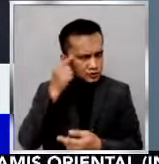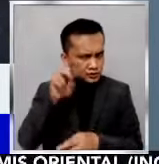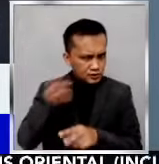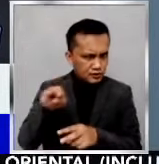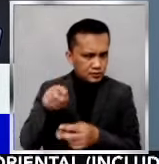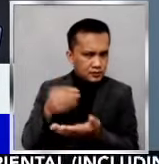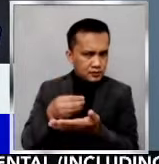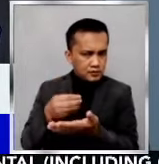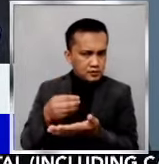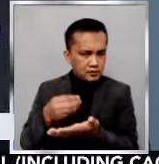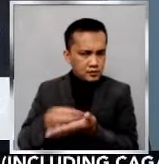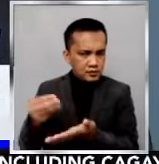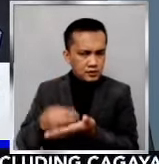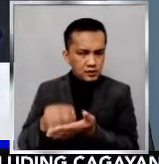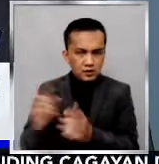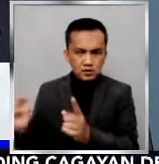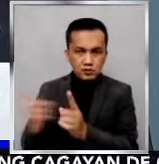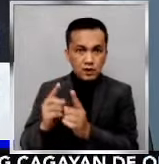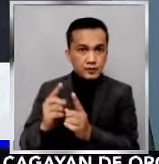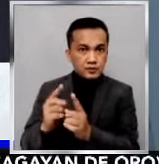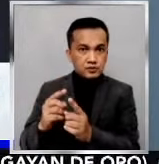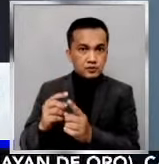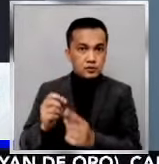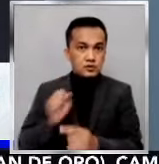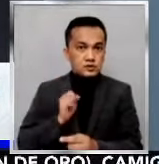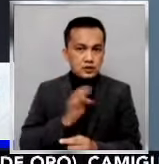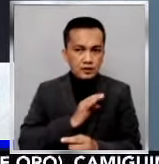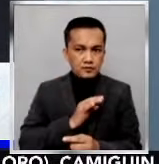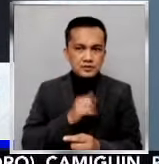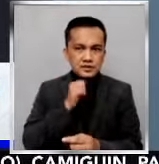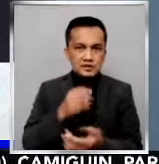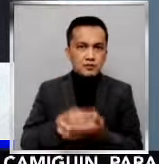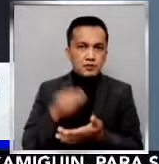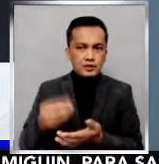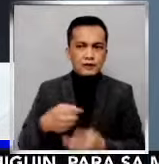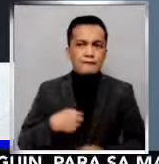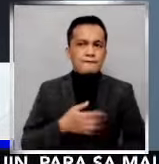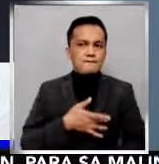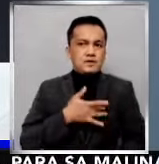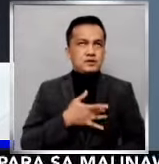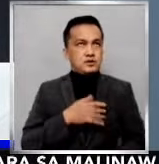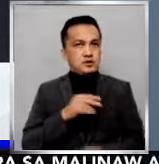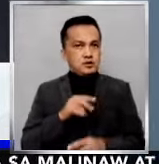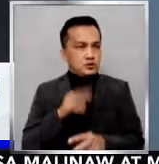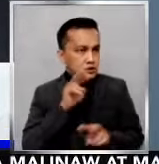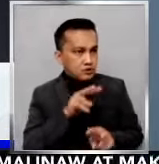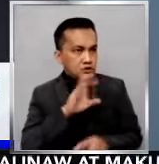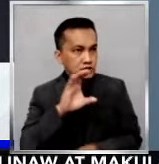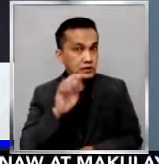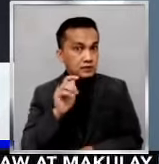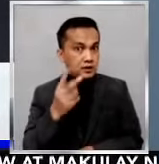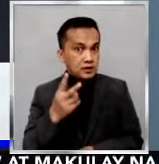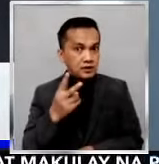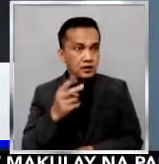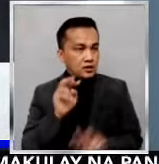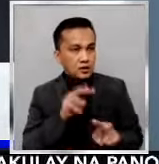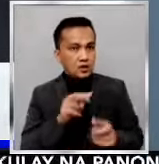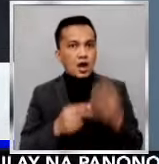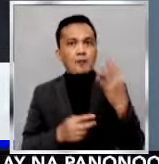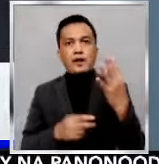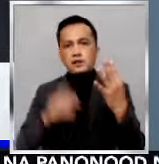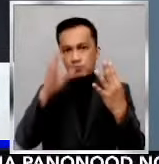clerk ko, hindi siya bumili. Doon na ako kinutuban. Tumingin ako sa CCTV. Pagtingin ko po, apat na lalaki yung sumunod na